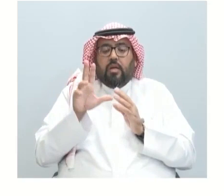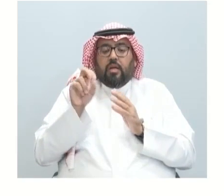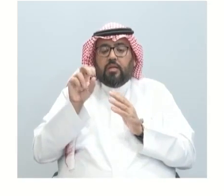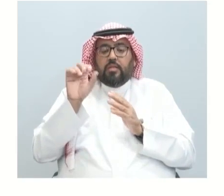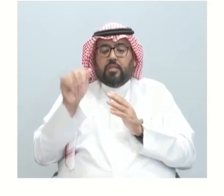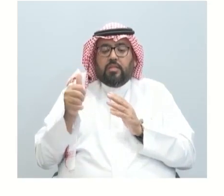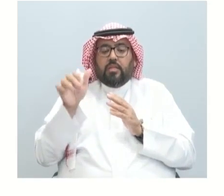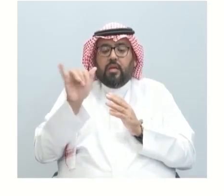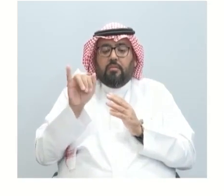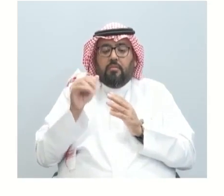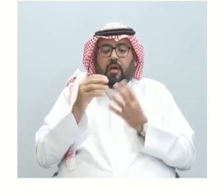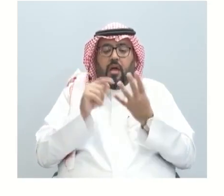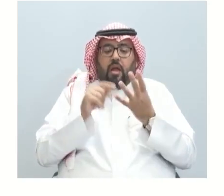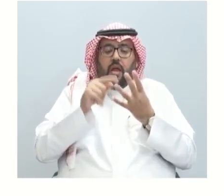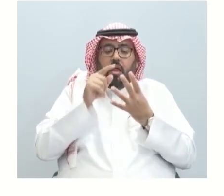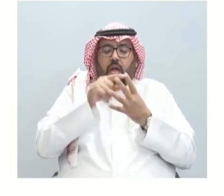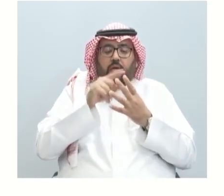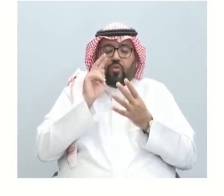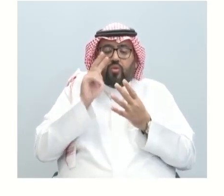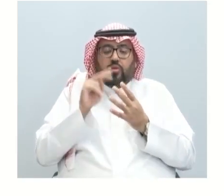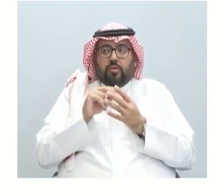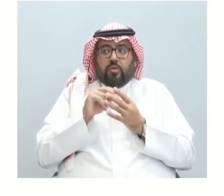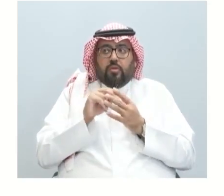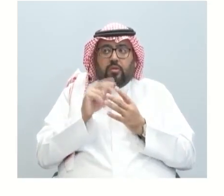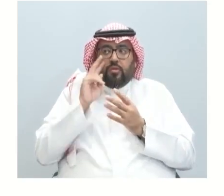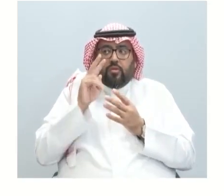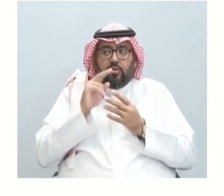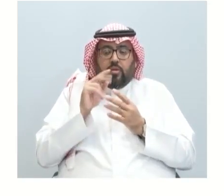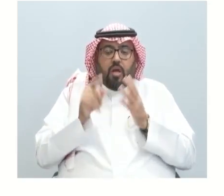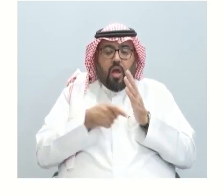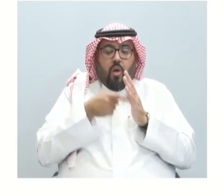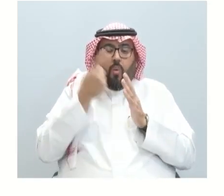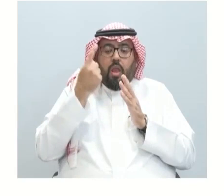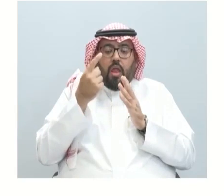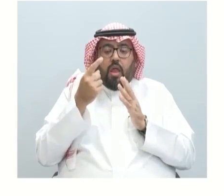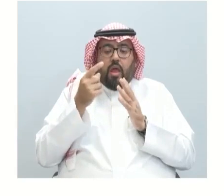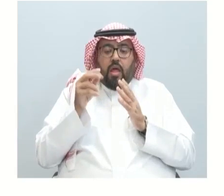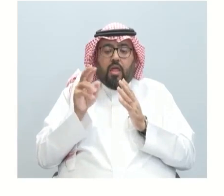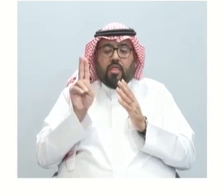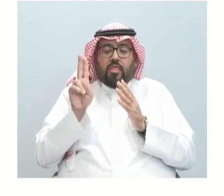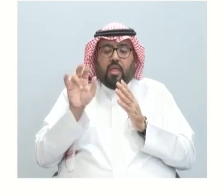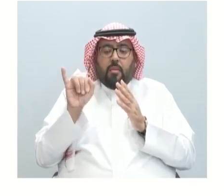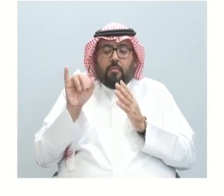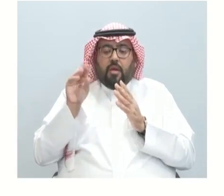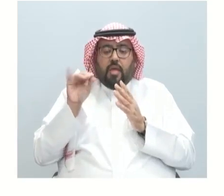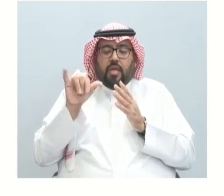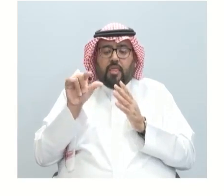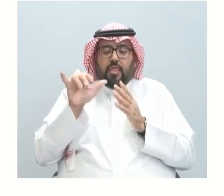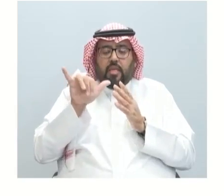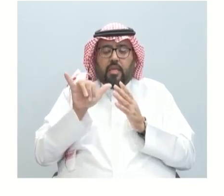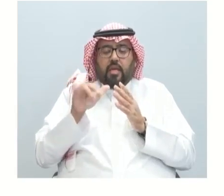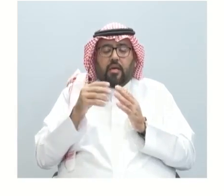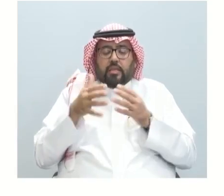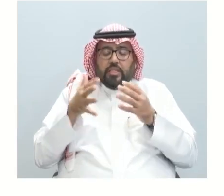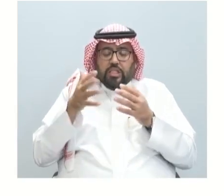المتساوي هنالك اربع مراحل هي تظهر معنا هنا في الشاشه في اولى المراحل هو الطور التمهيدي يعقب هذا او